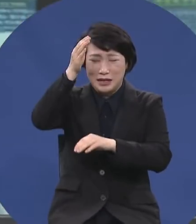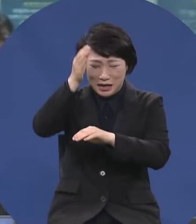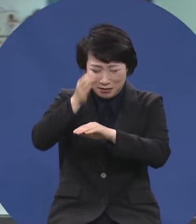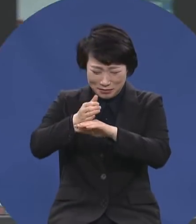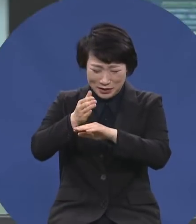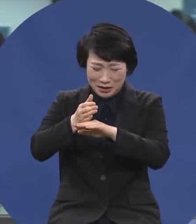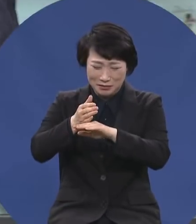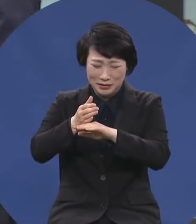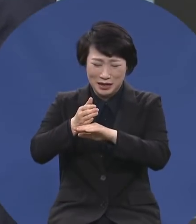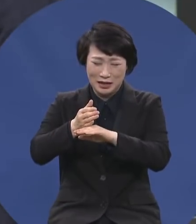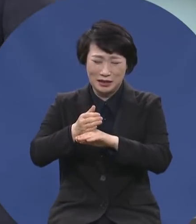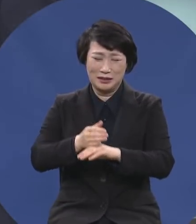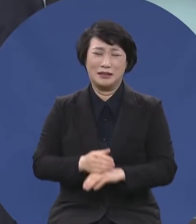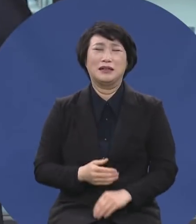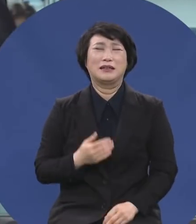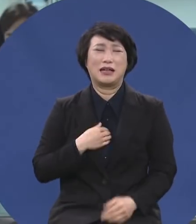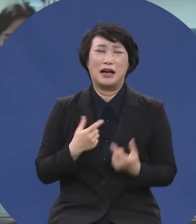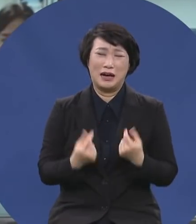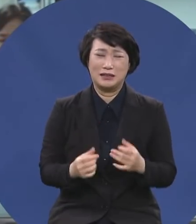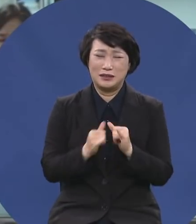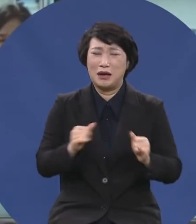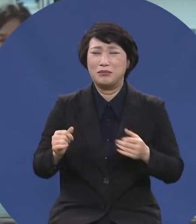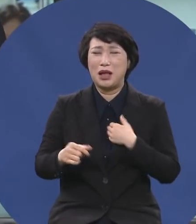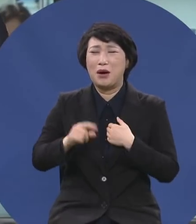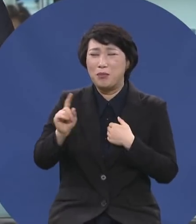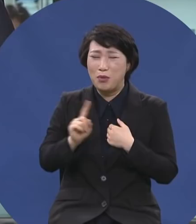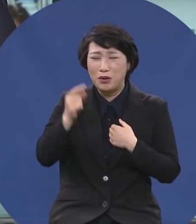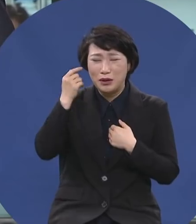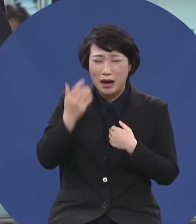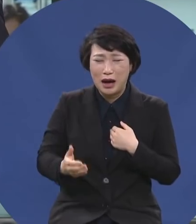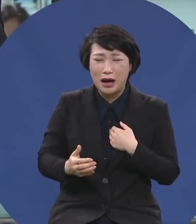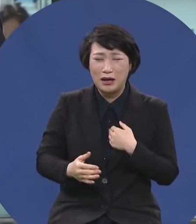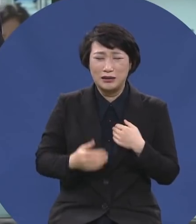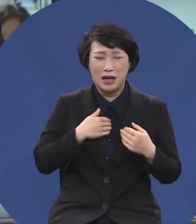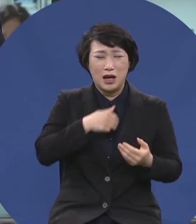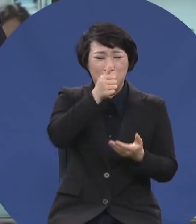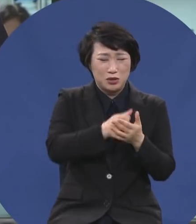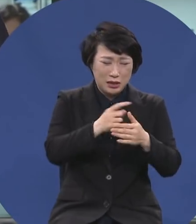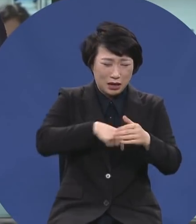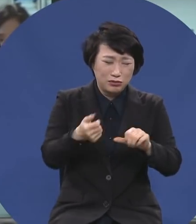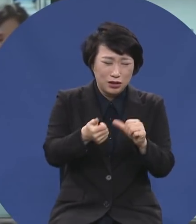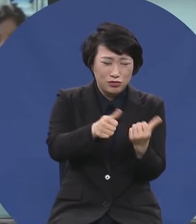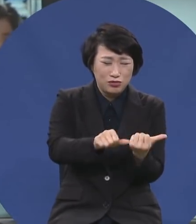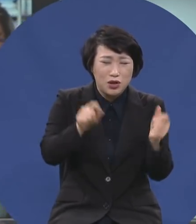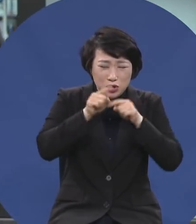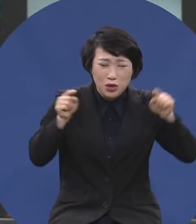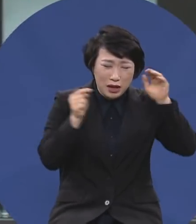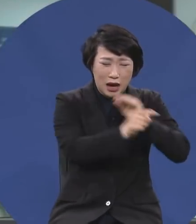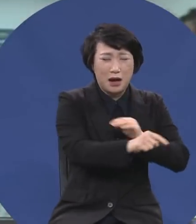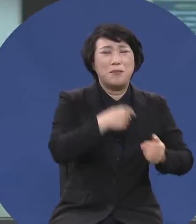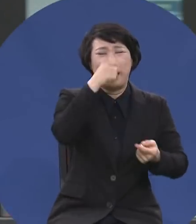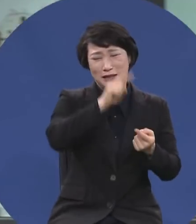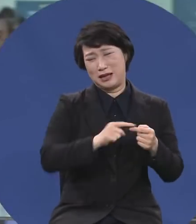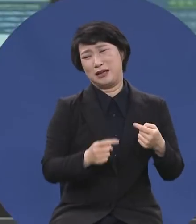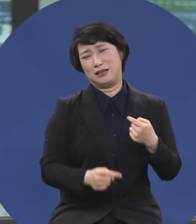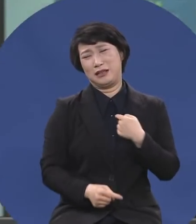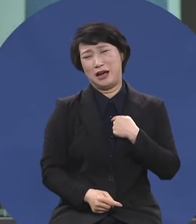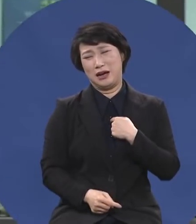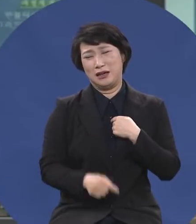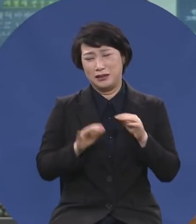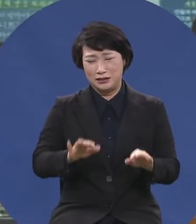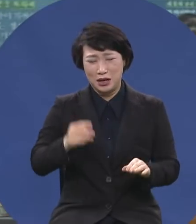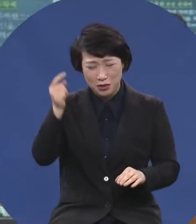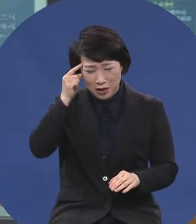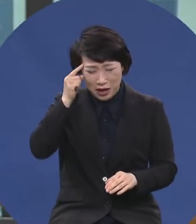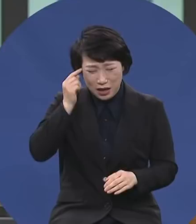감사합니다. 나 같은 것이 뭐라고 죄 아래서 죽어 지옥과 마땅할 나를 어찌